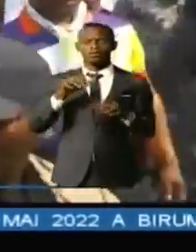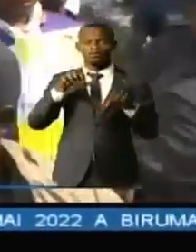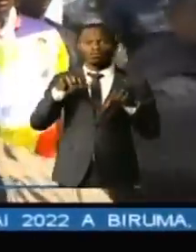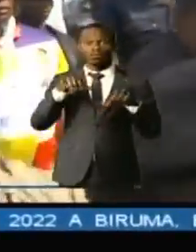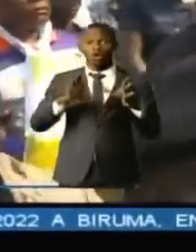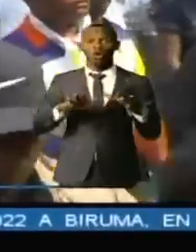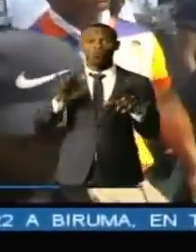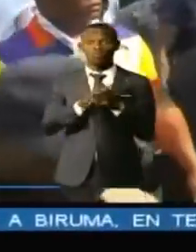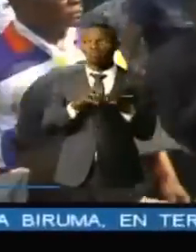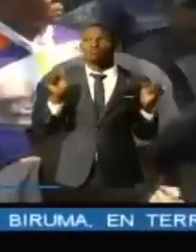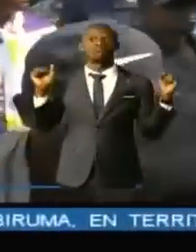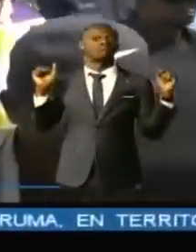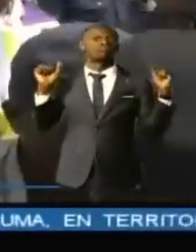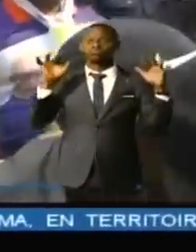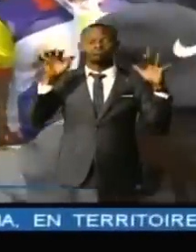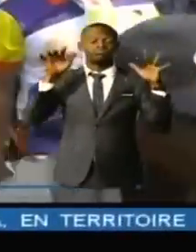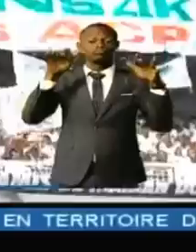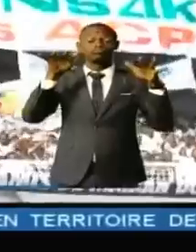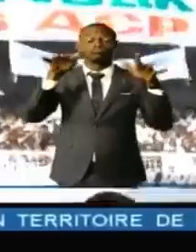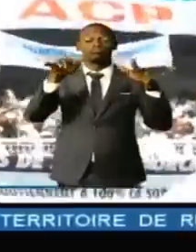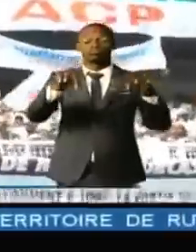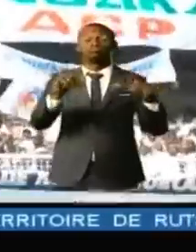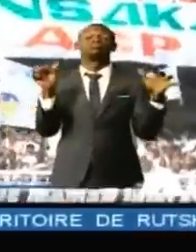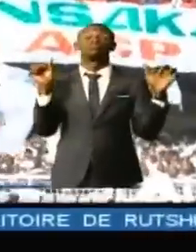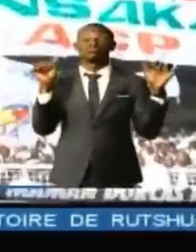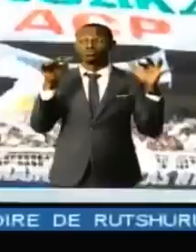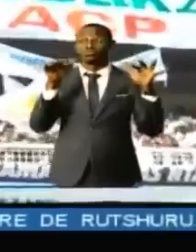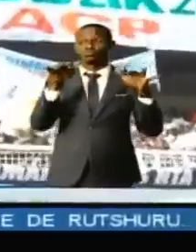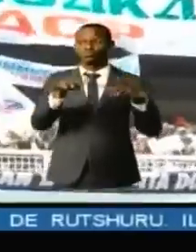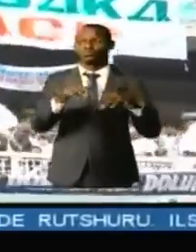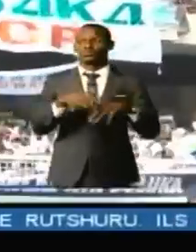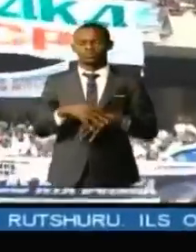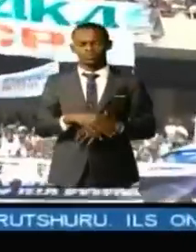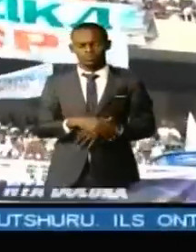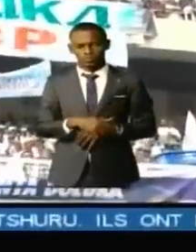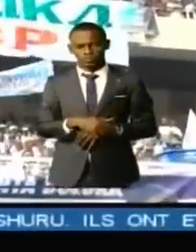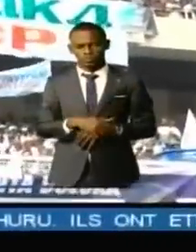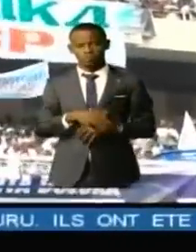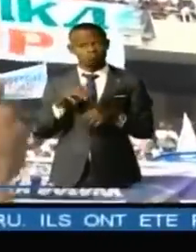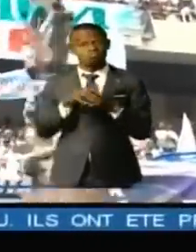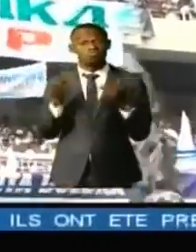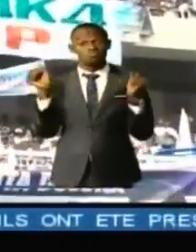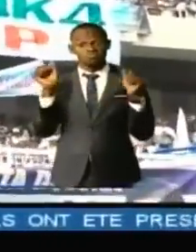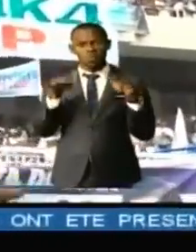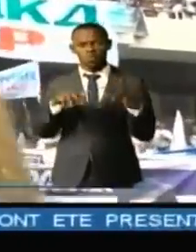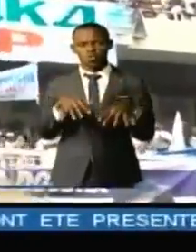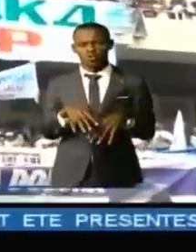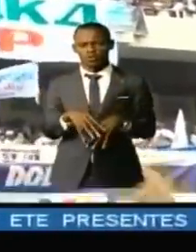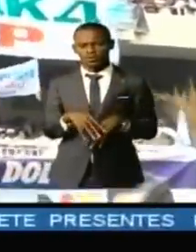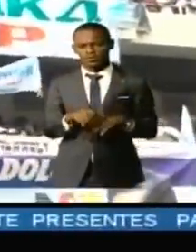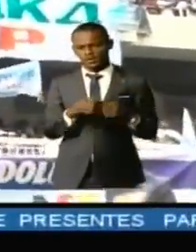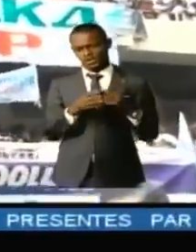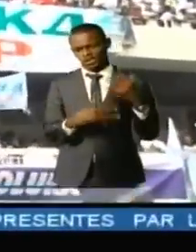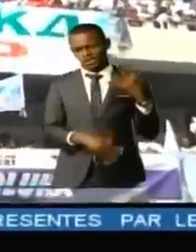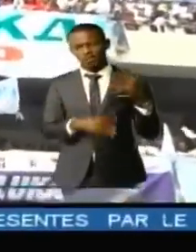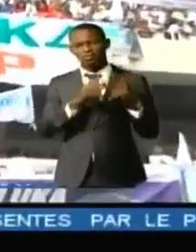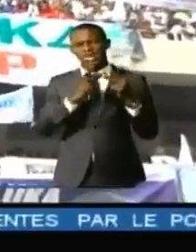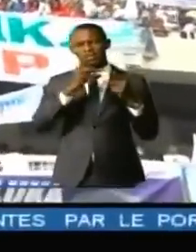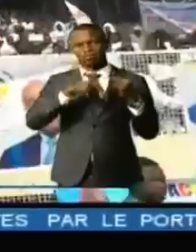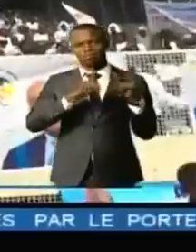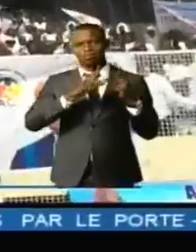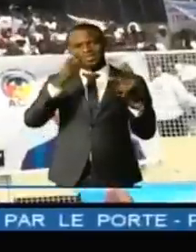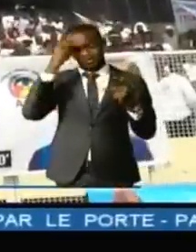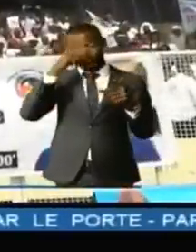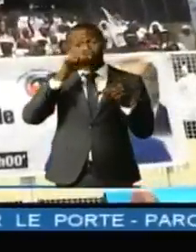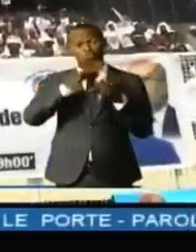couleur. Tout Kinshasa a certes bougé pour accueillir le nouveau-né qui allonge la liste des partis politiques ayant véritablement pignon sur